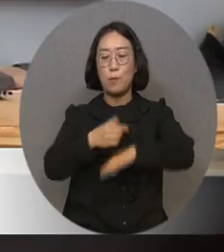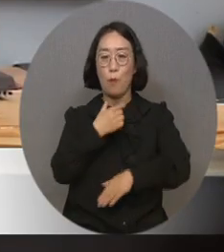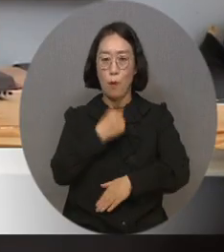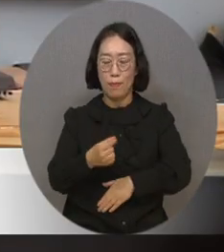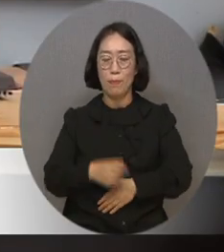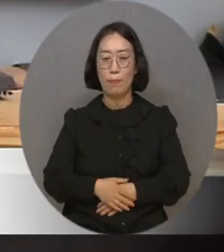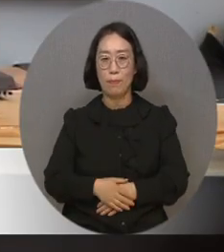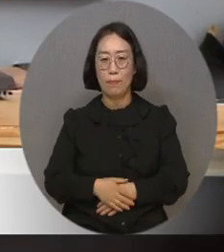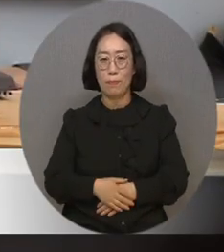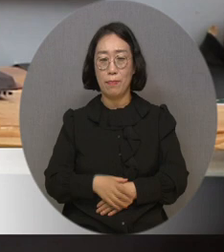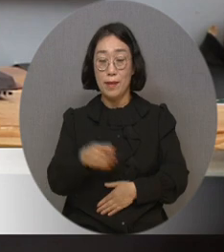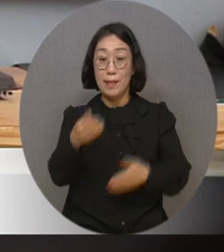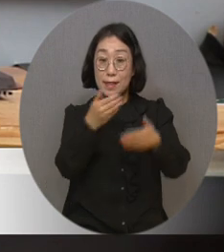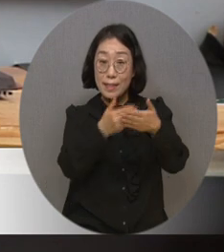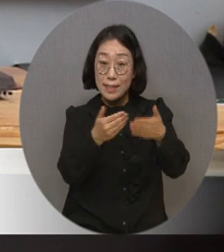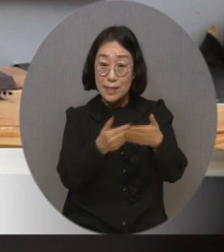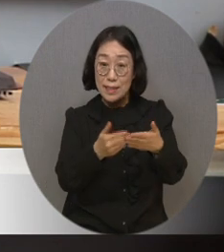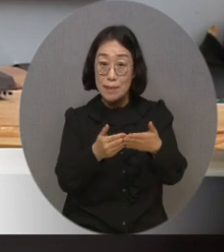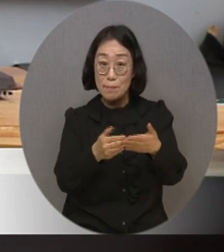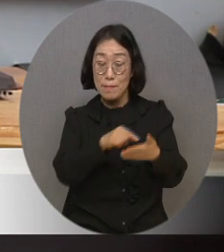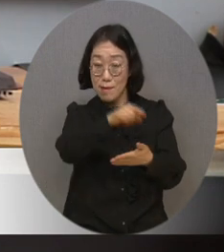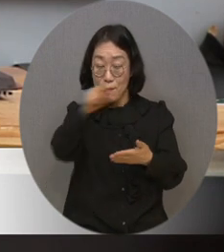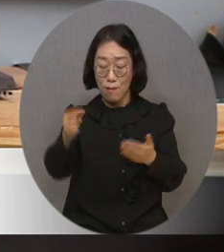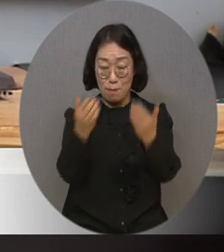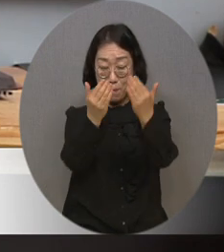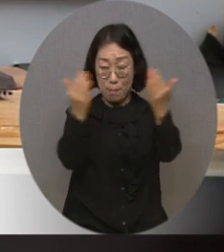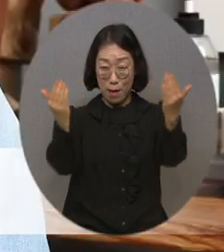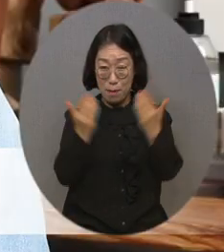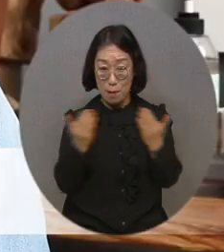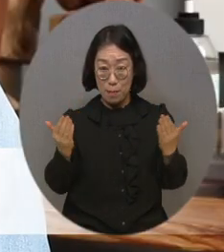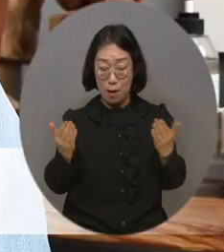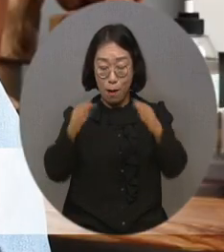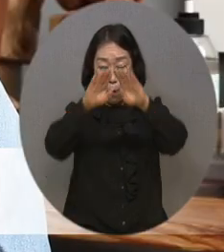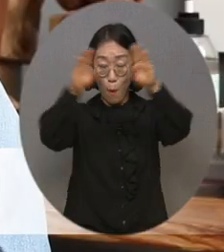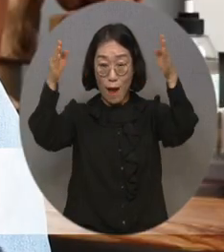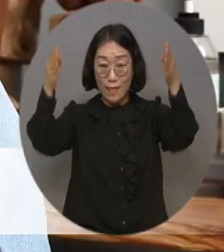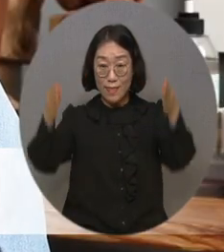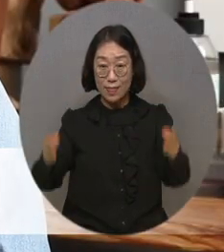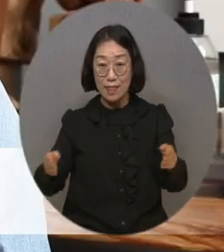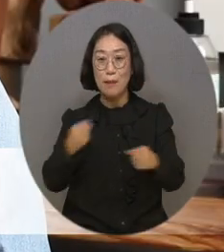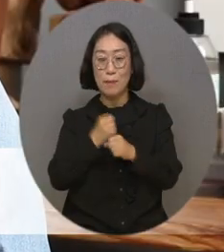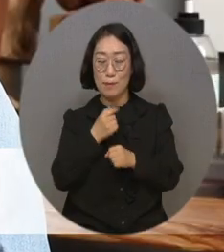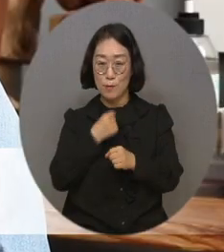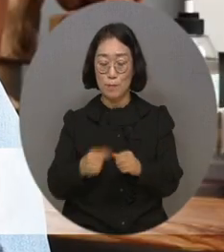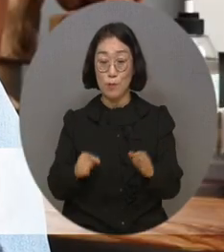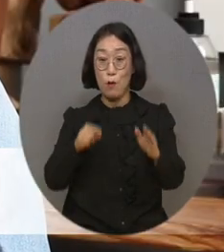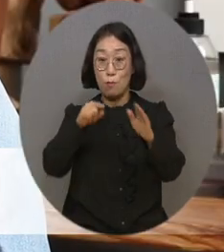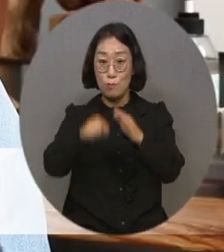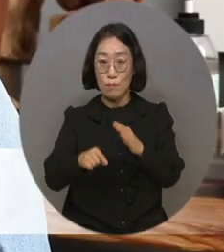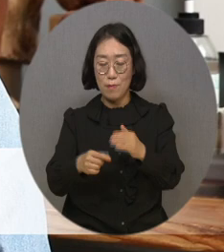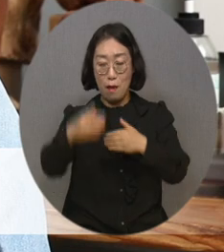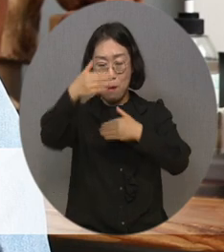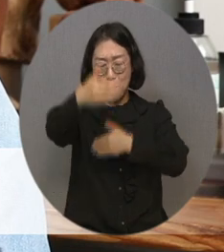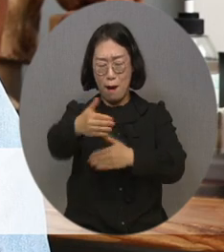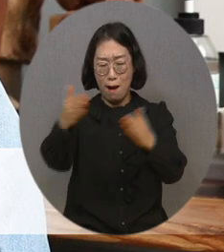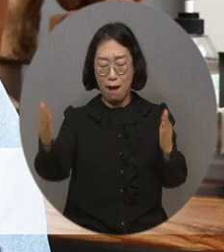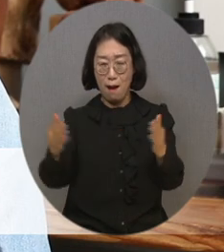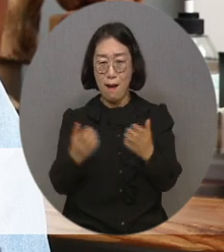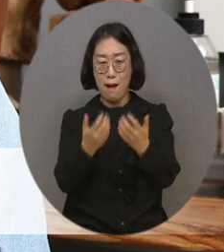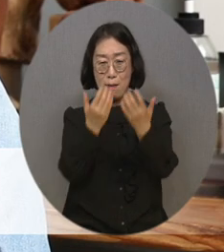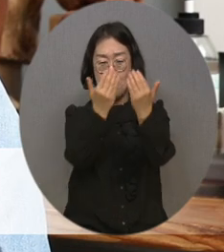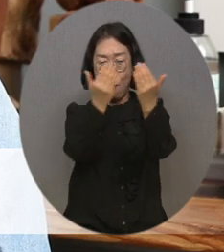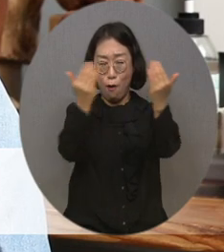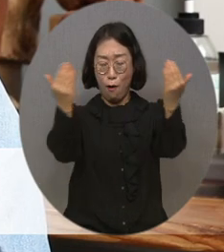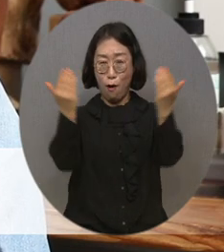드로잉 작품으로만 이루어진 미술관을 하나 만들고 싶습니다. 그래서 들어가는 입구에서부터 모든